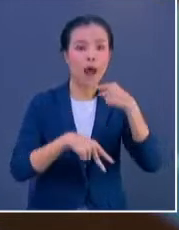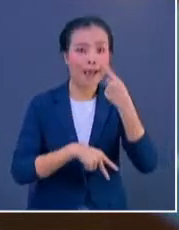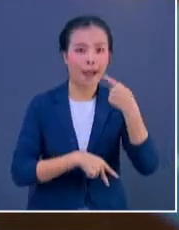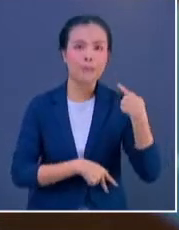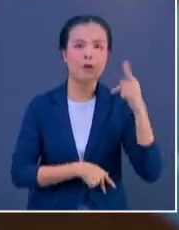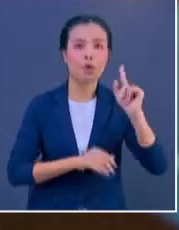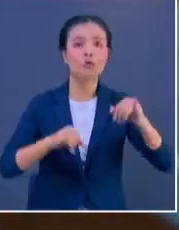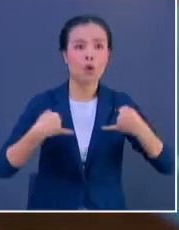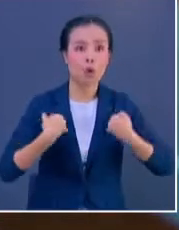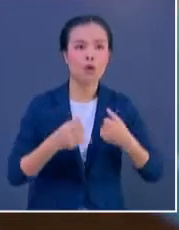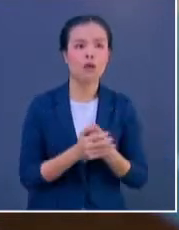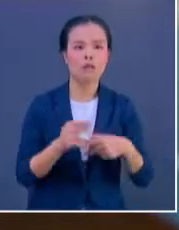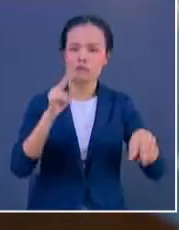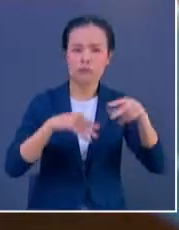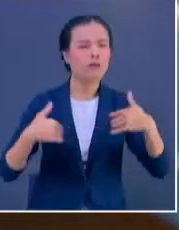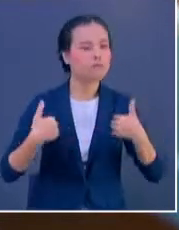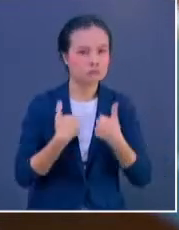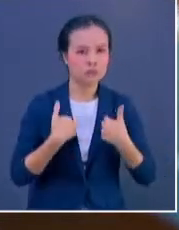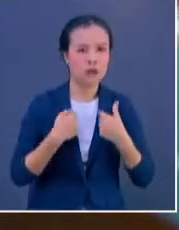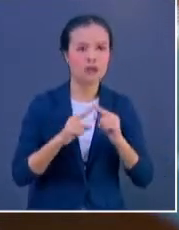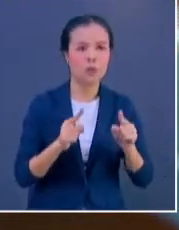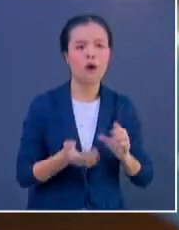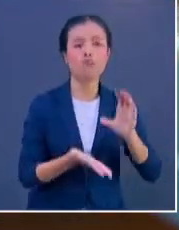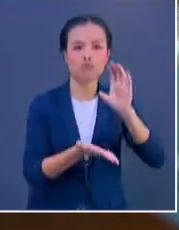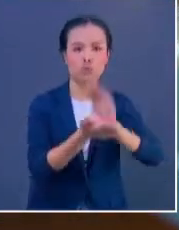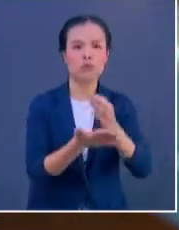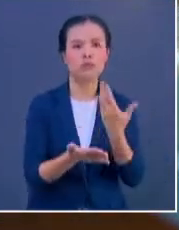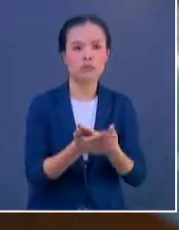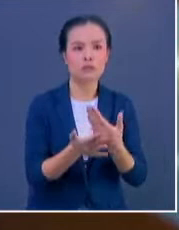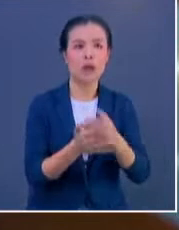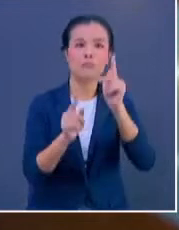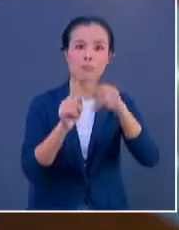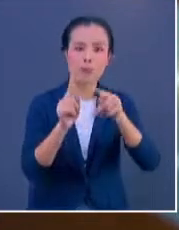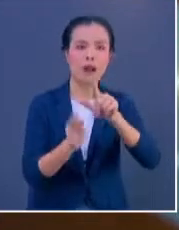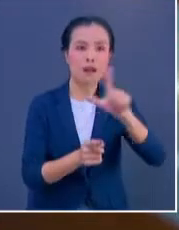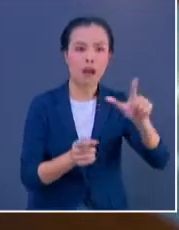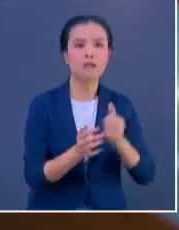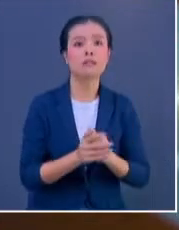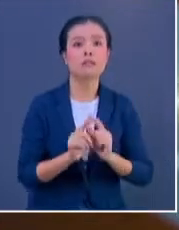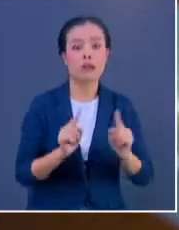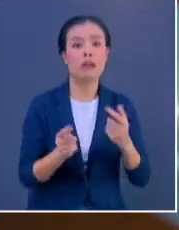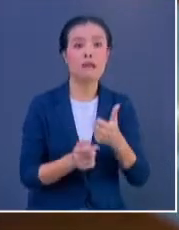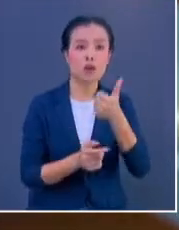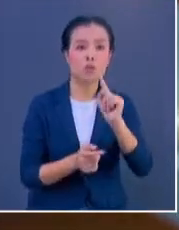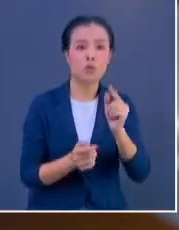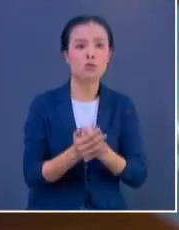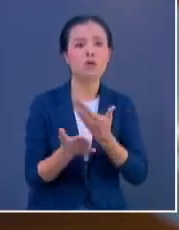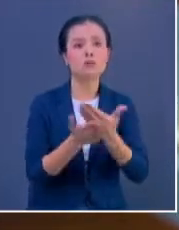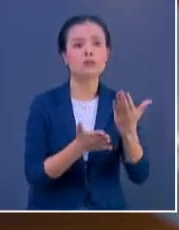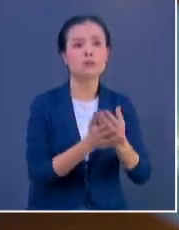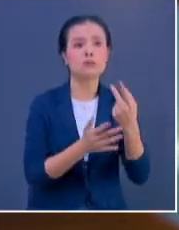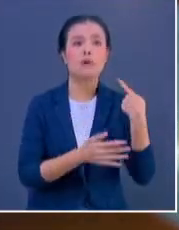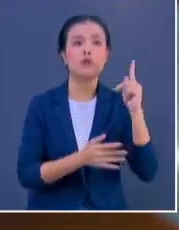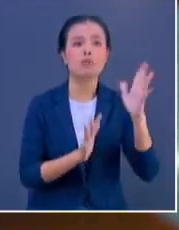ชน์อยู ่ครับ โหนี่ไล่ตรวจกันเหนื่อยเลยนะ แต่ว่าเราต้องทุ่มทุนลงไปตรวจต้องเสียเงินเป็นพันล้านก็ยังดีกว่าเราไปซื้อสิ่งที่ไม่เป็นประโยชน์เท่าที่ควรเนี่ย